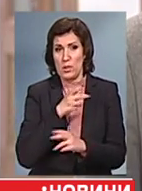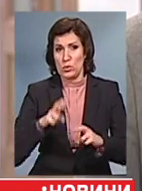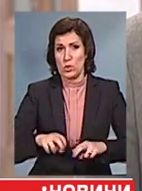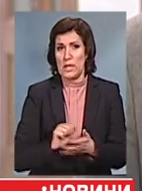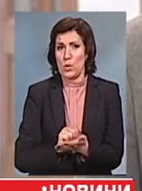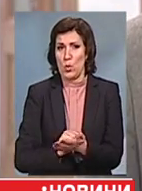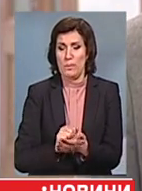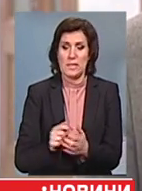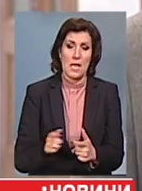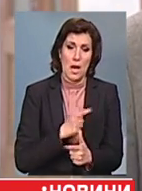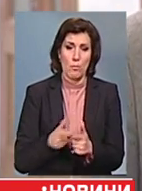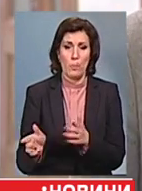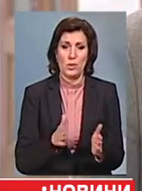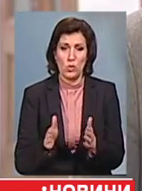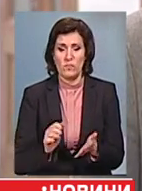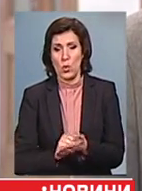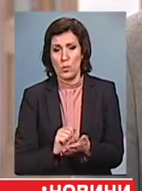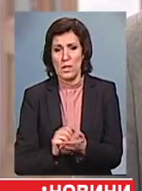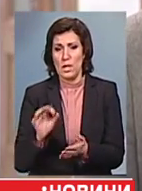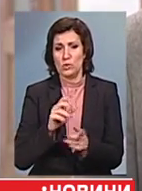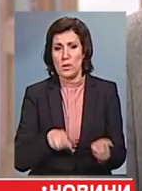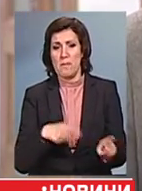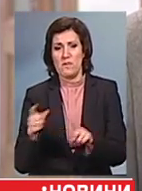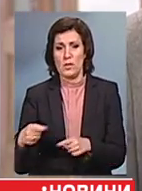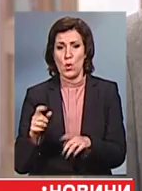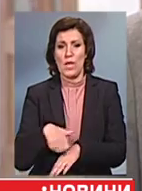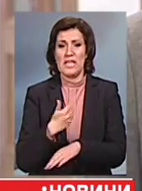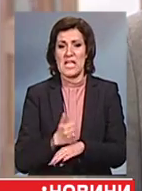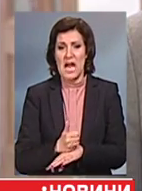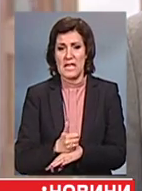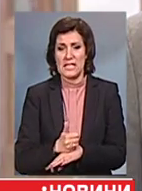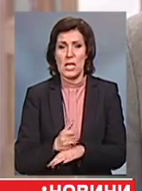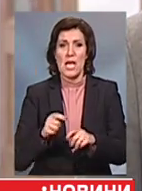документів або підготовки їм документів щодо переведення до Генеральної інспекції.